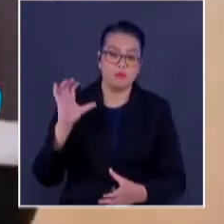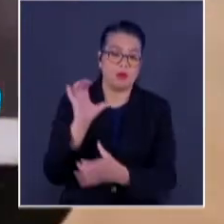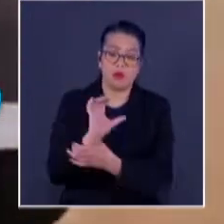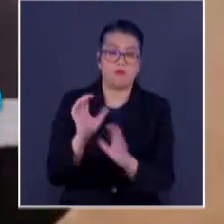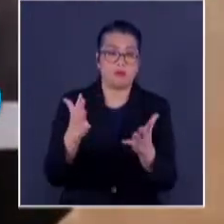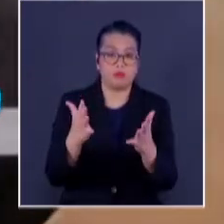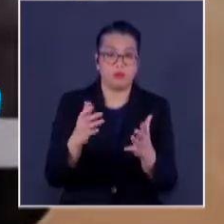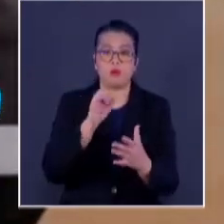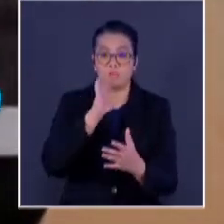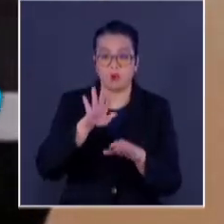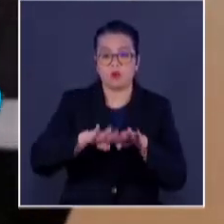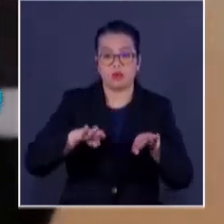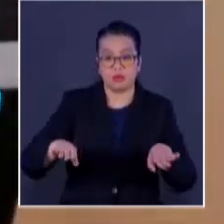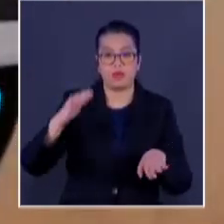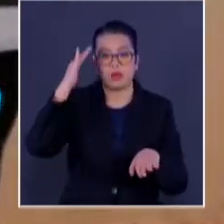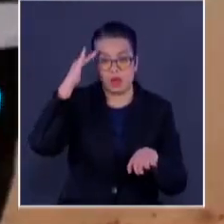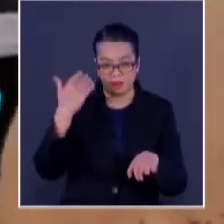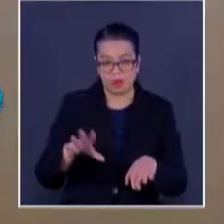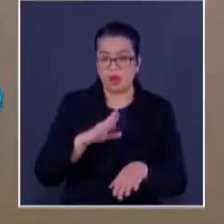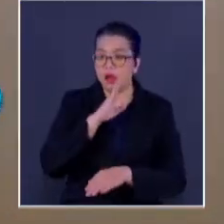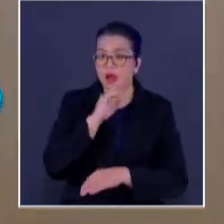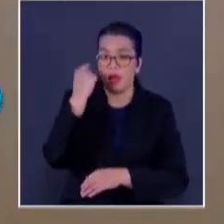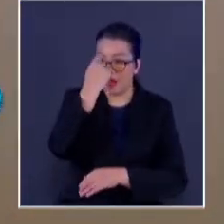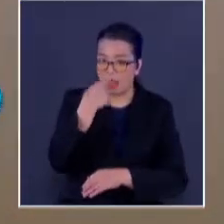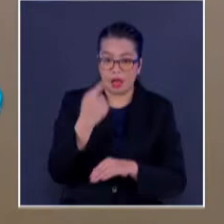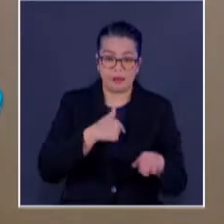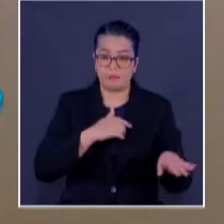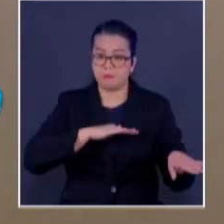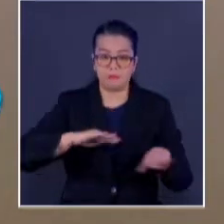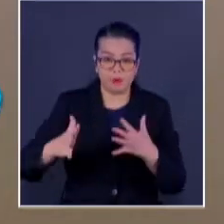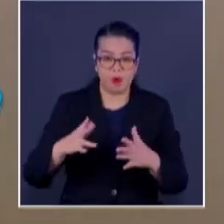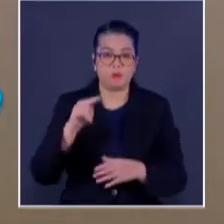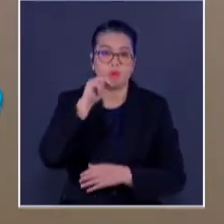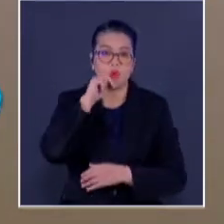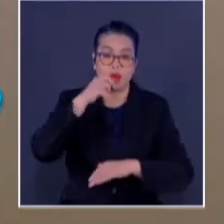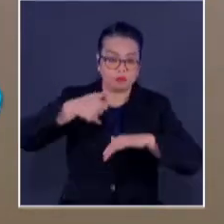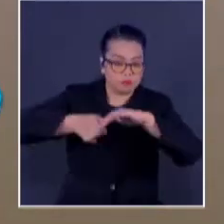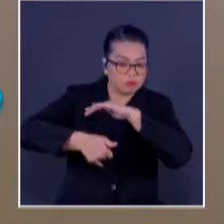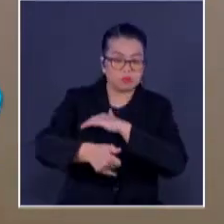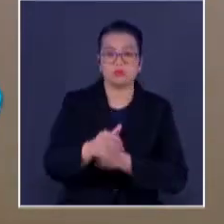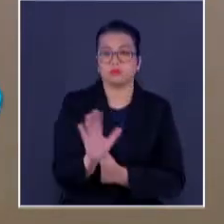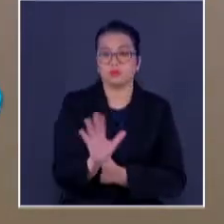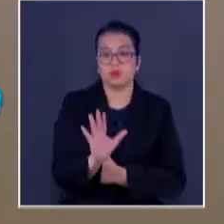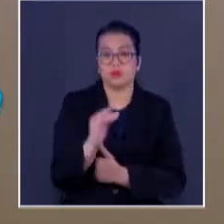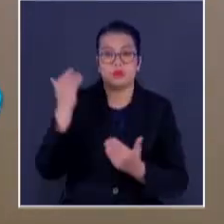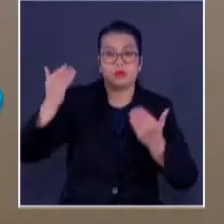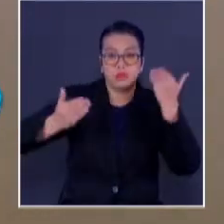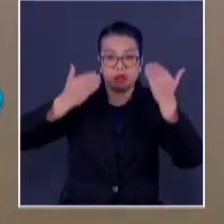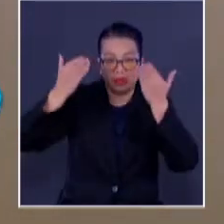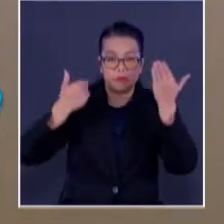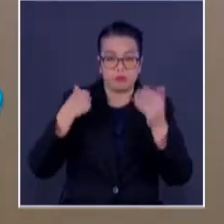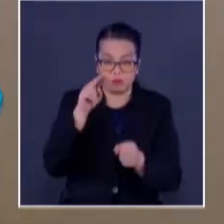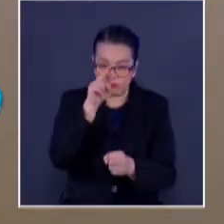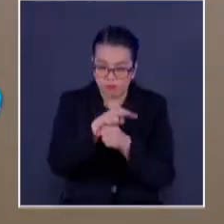ยและได้แจ้งให้เด็กนักเรียนทราบว่าหากใครไม่พร้อมก็ไม่ต้องลงน้ำโดยระหว่างการทำกิจกรรมมีครูเฝ้